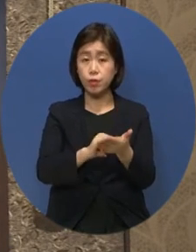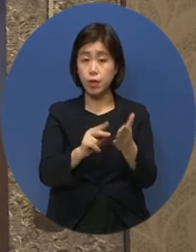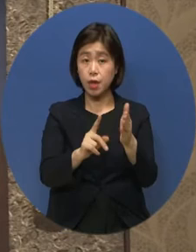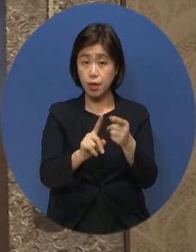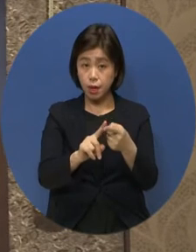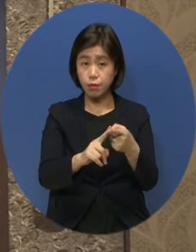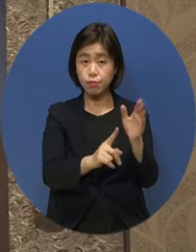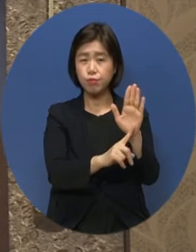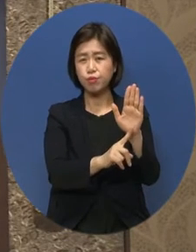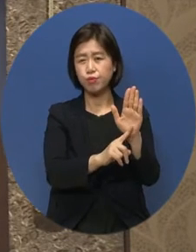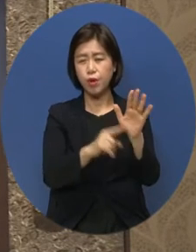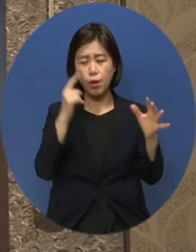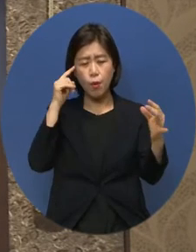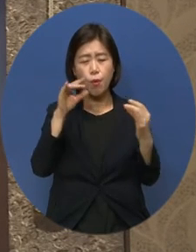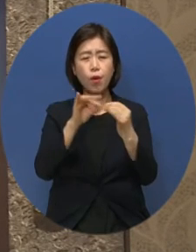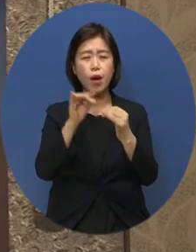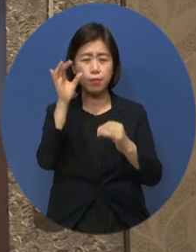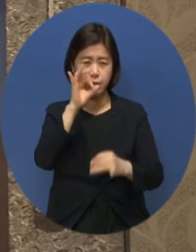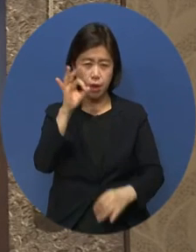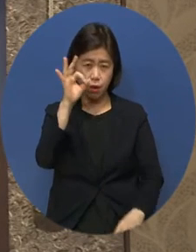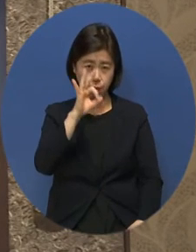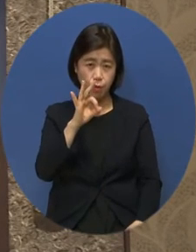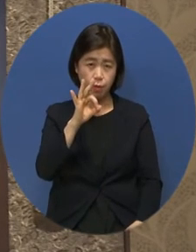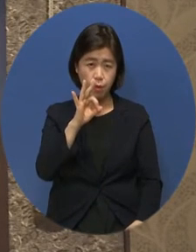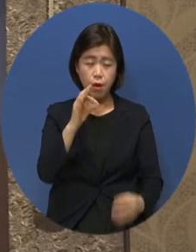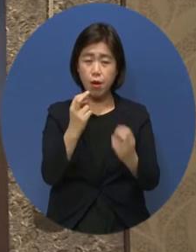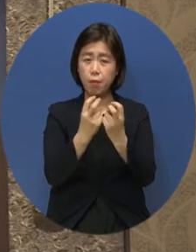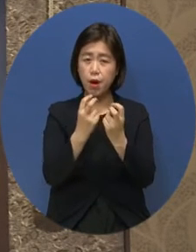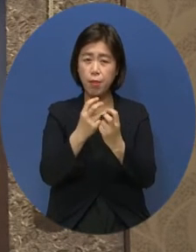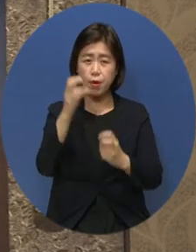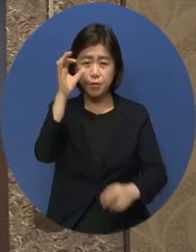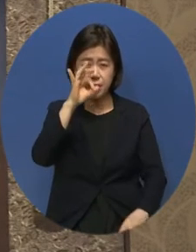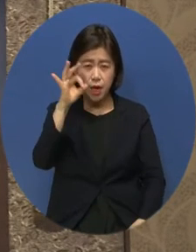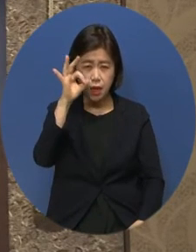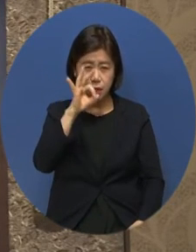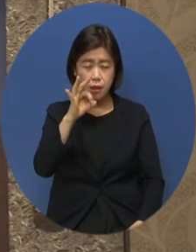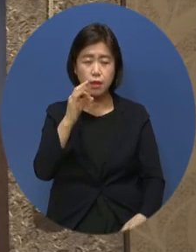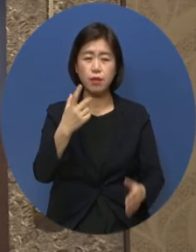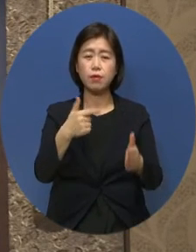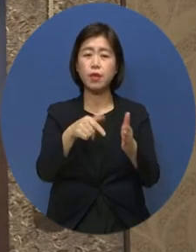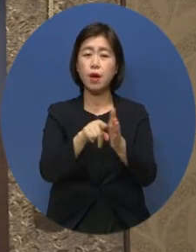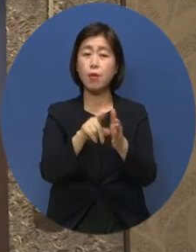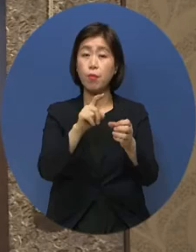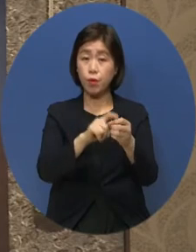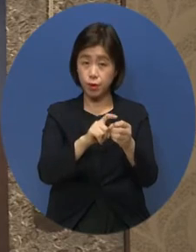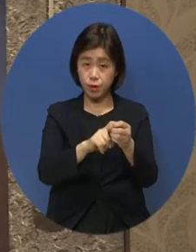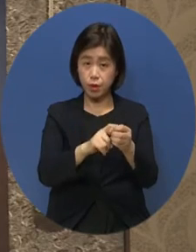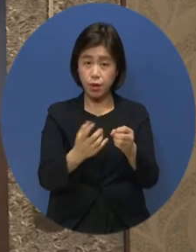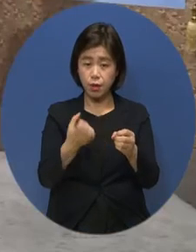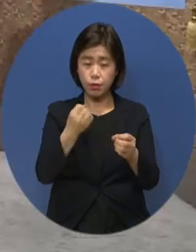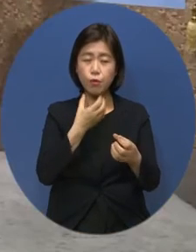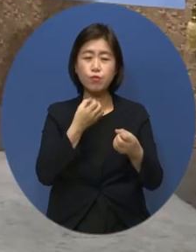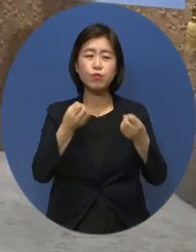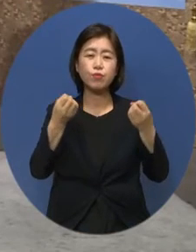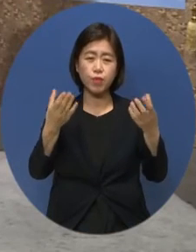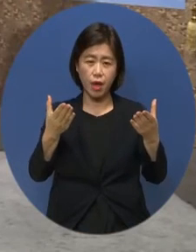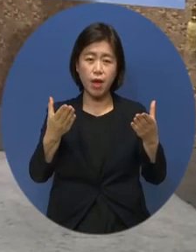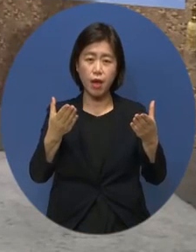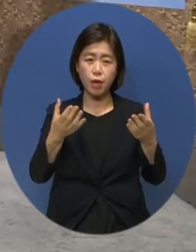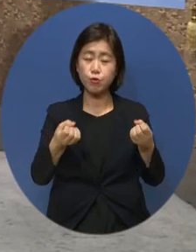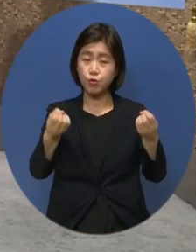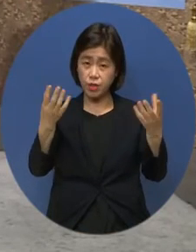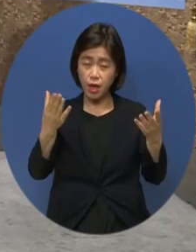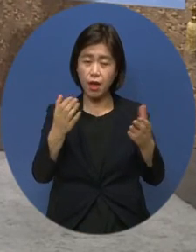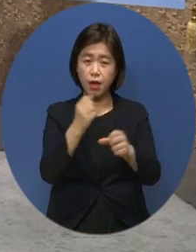공감하면서 대안을 찾고 이런 것들이 나나 인권 페스티발의 핵심 이라고 얘기할 수 있습니다 그리고 인권